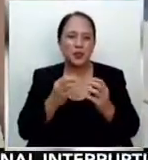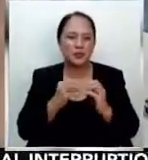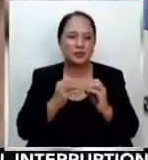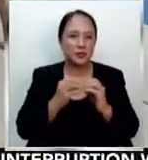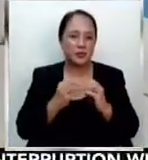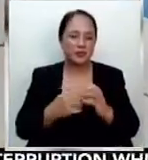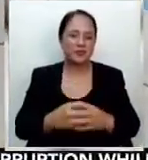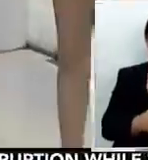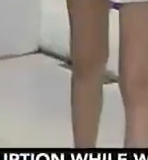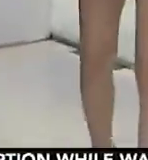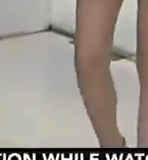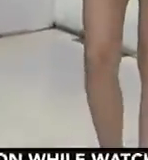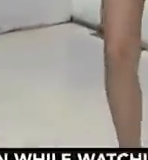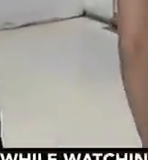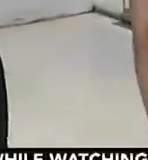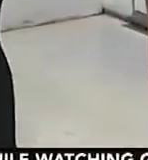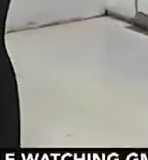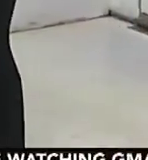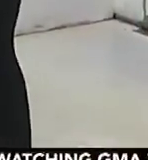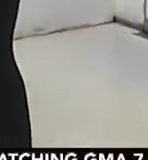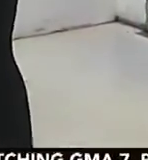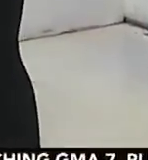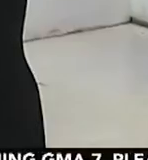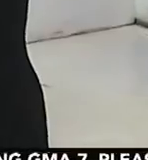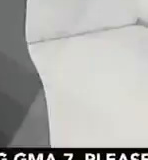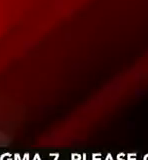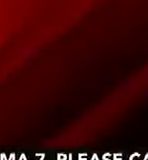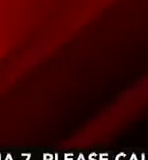Carampel, updated sa showbiz happenings.